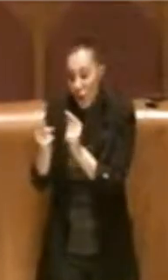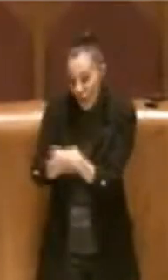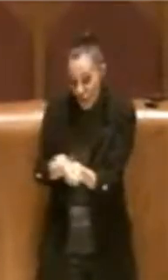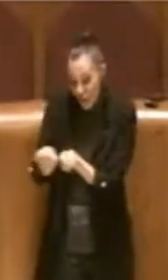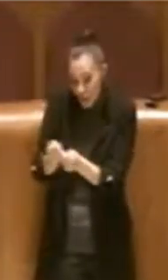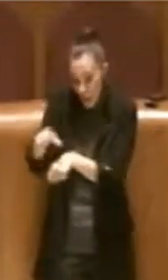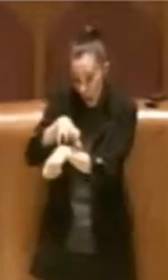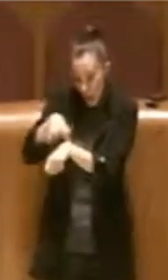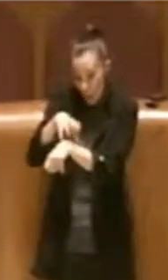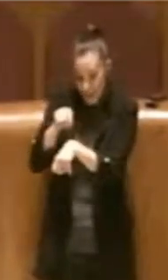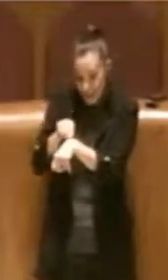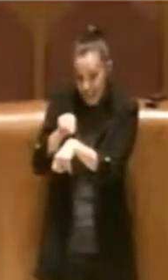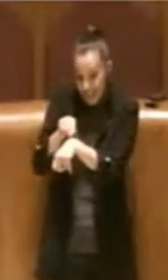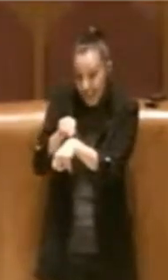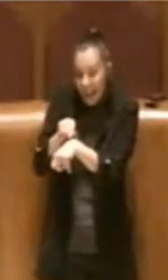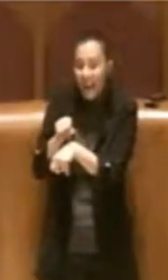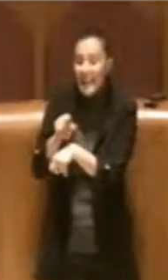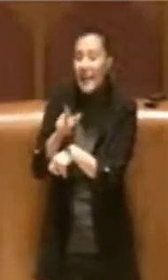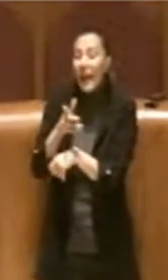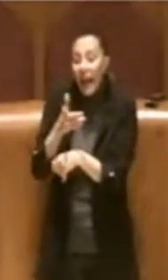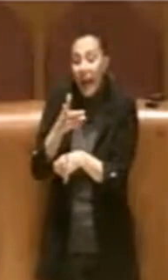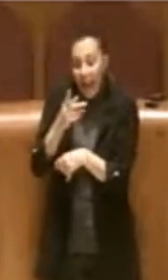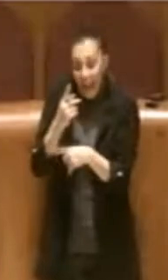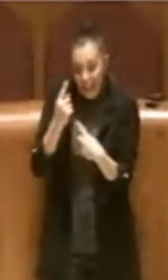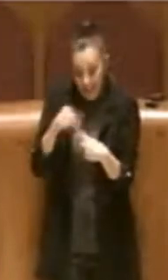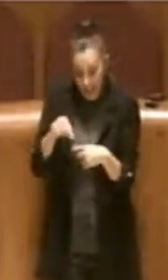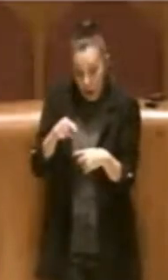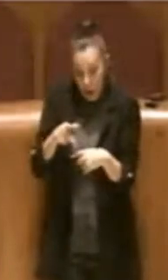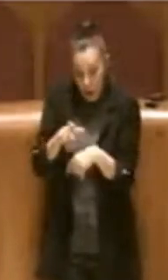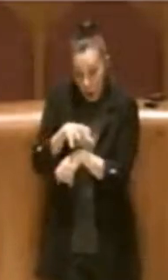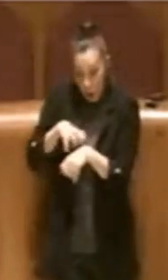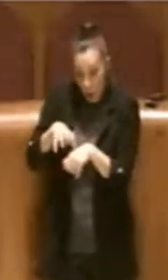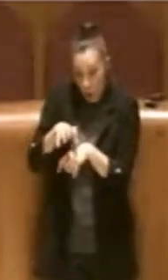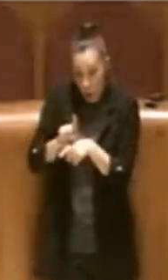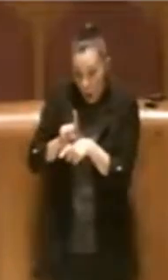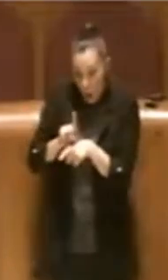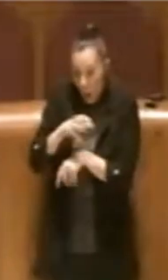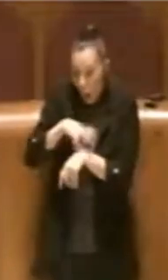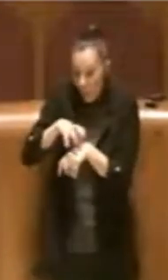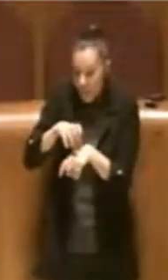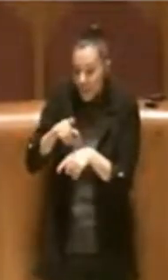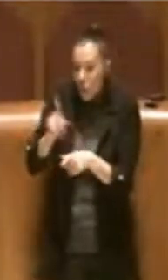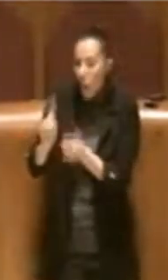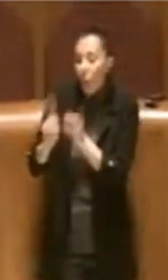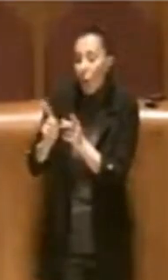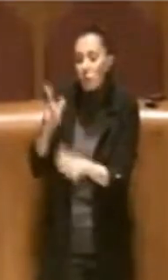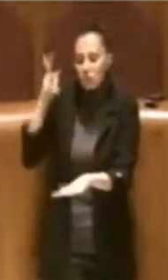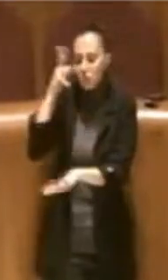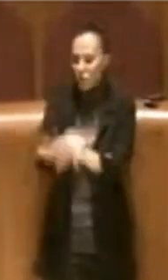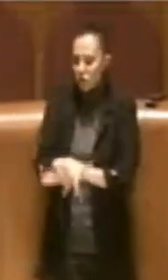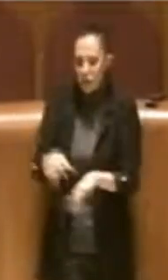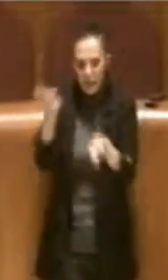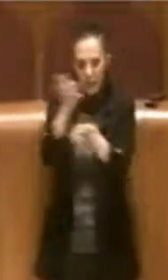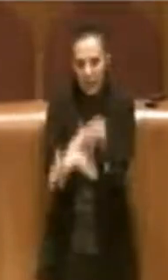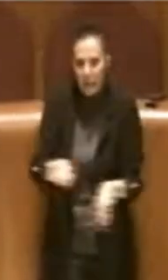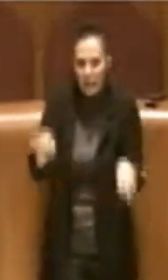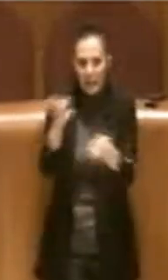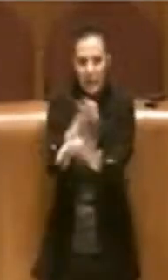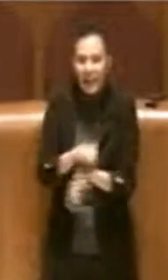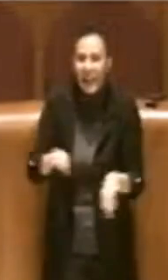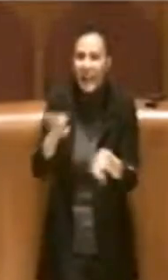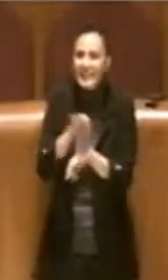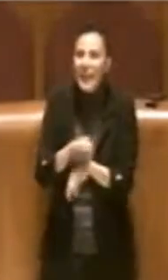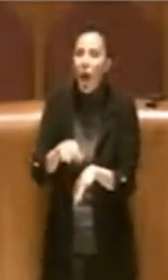commissariale, questa amministrazione, dal punto di vista strettamente politico, non c'entra proprio nulla, perché